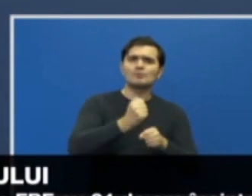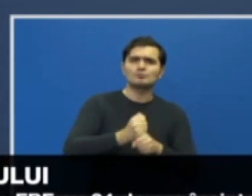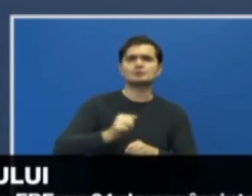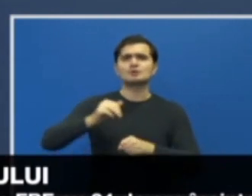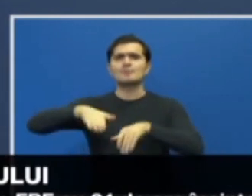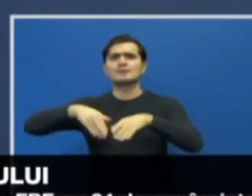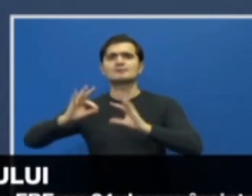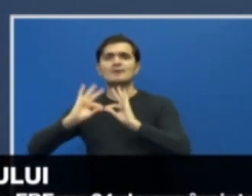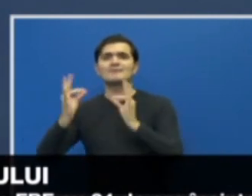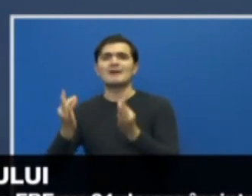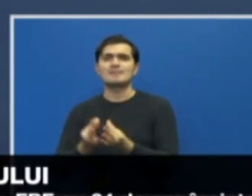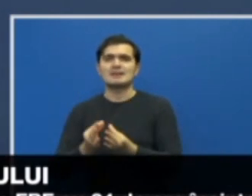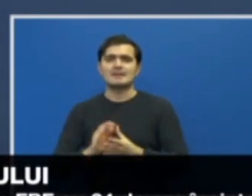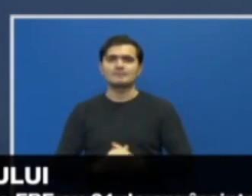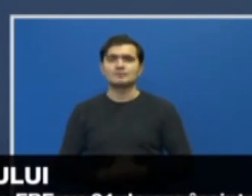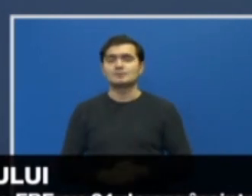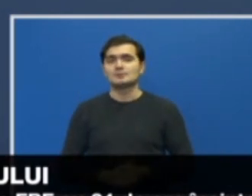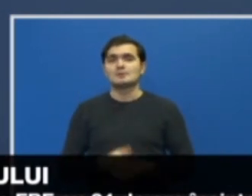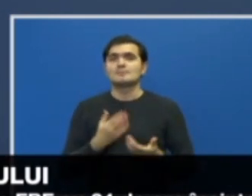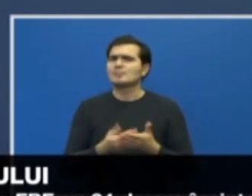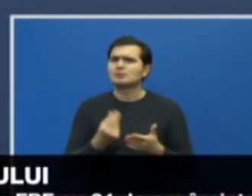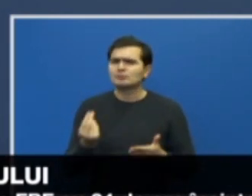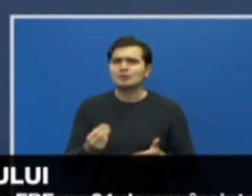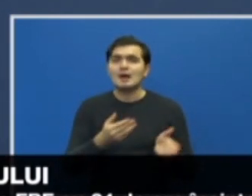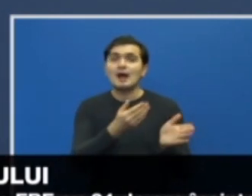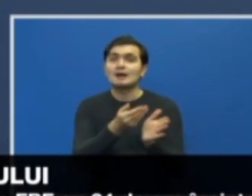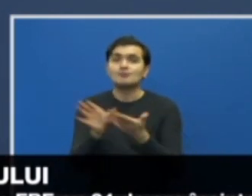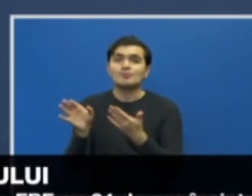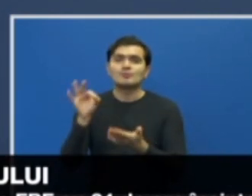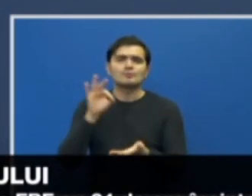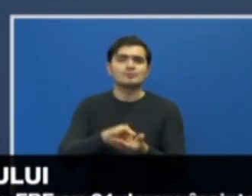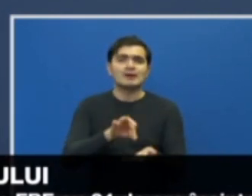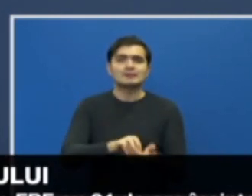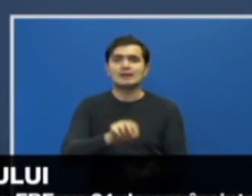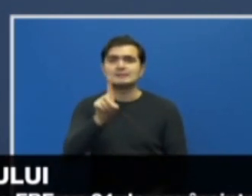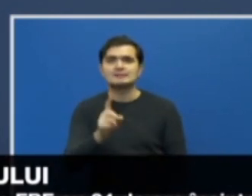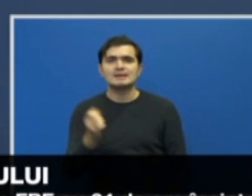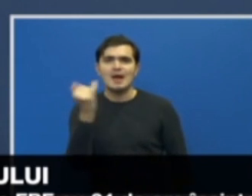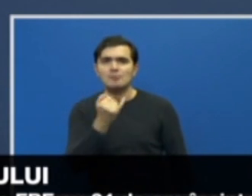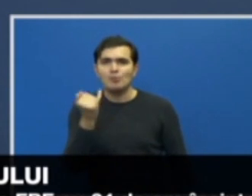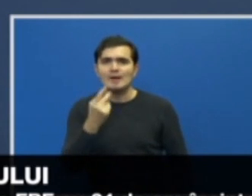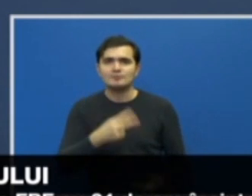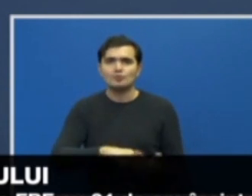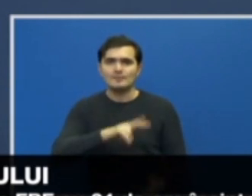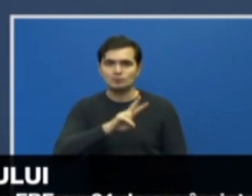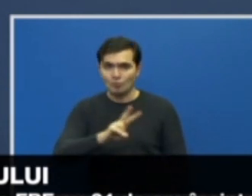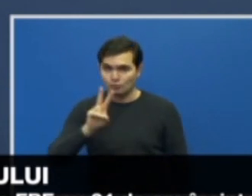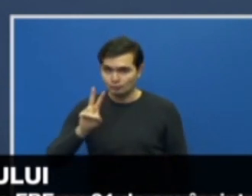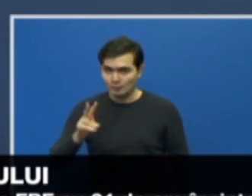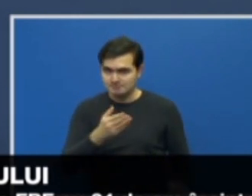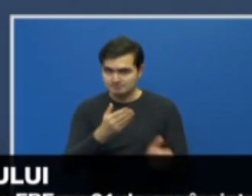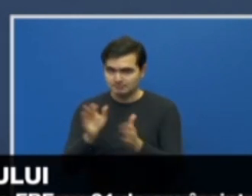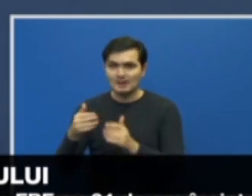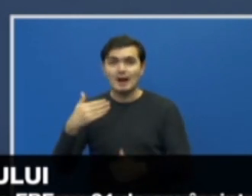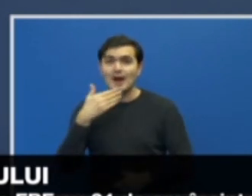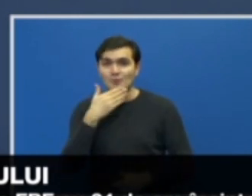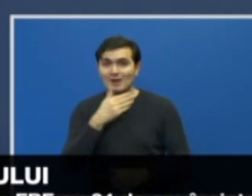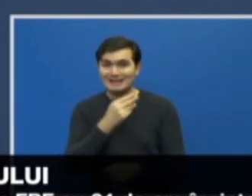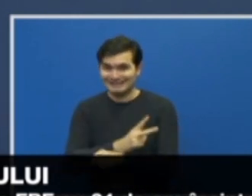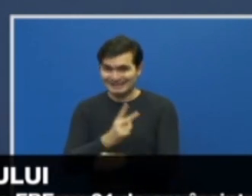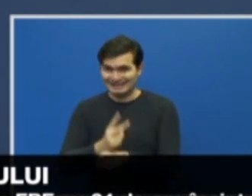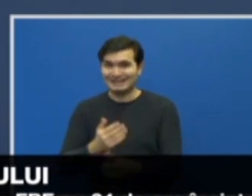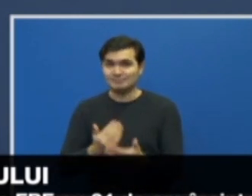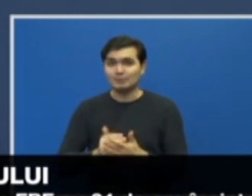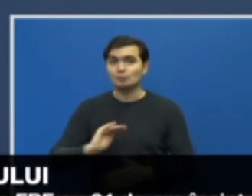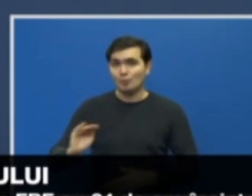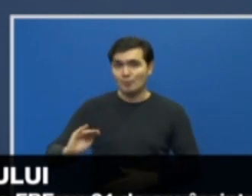Familiei, astfel încât, începând cu data de 1 ianuarie 2022, alocațiile de stat pentru copii